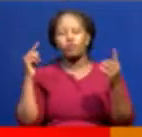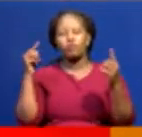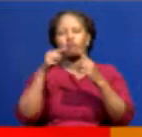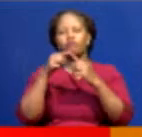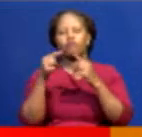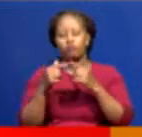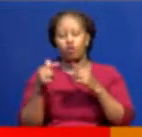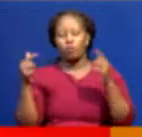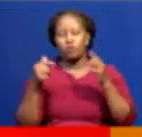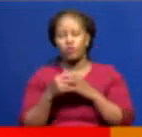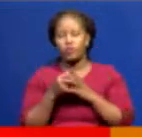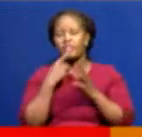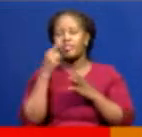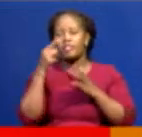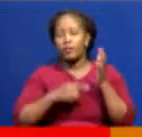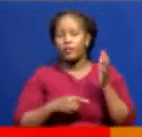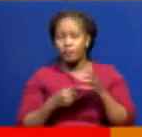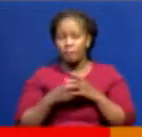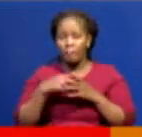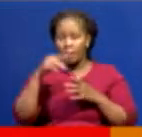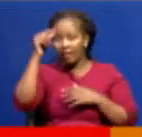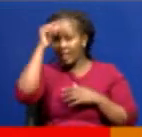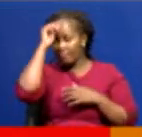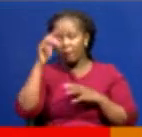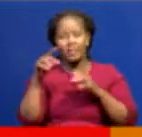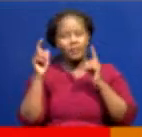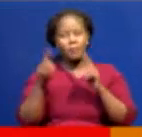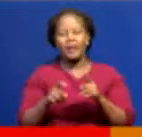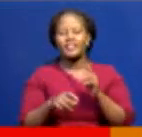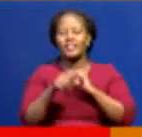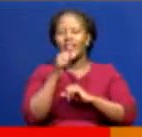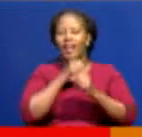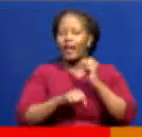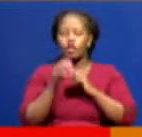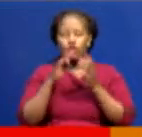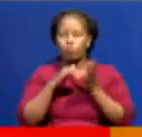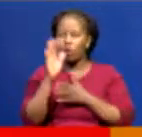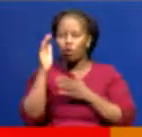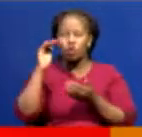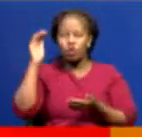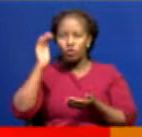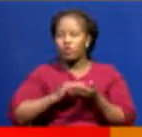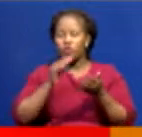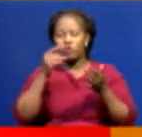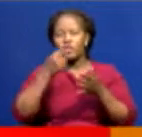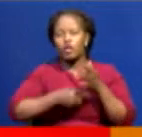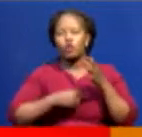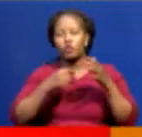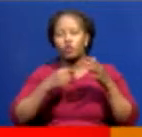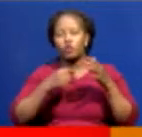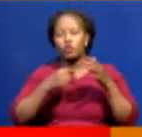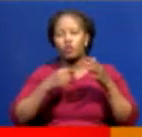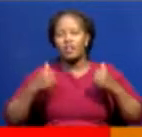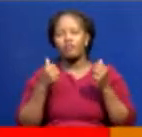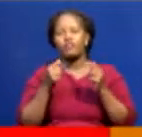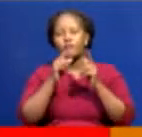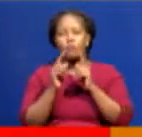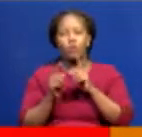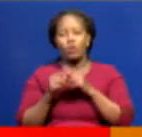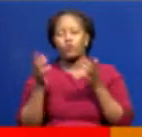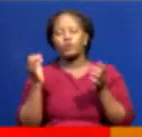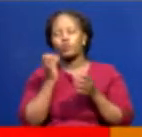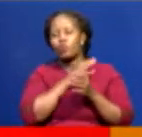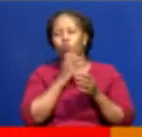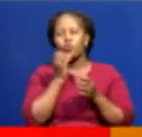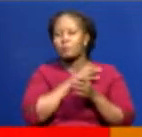upinzani, wakishinikiza ya kwamba serikali inastahili kuchukua hatua zaidi kupunguza gharama ya juu ya maisha, miongoni mwa